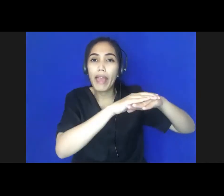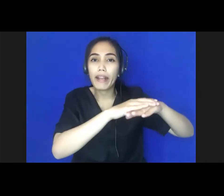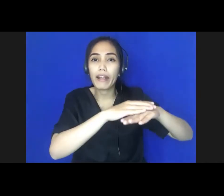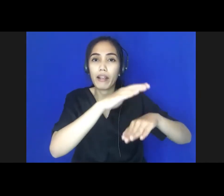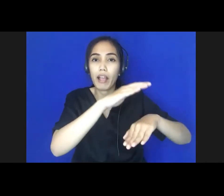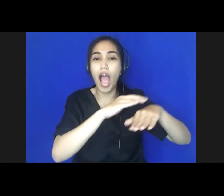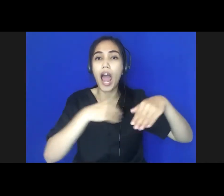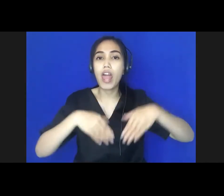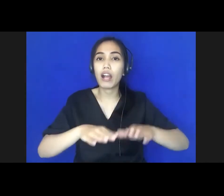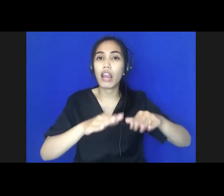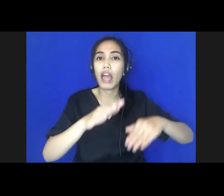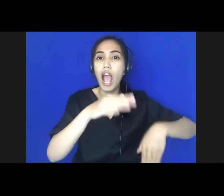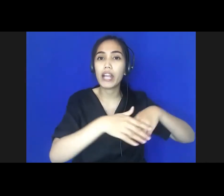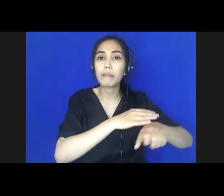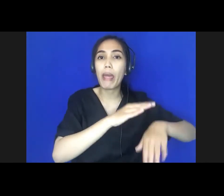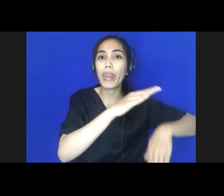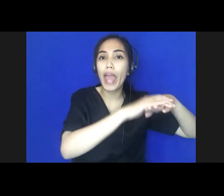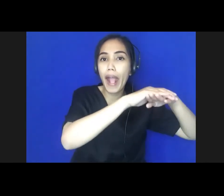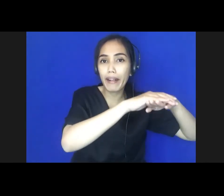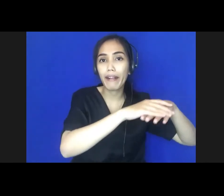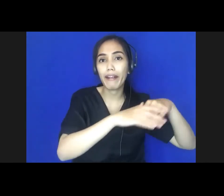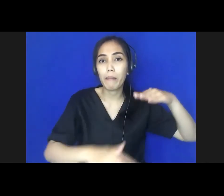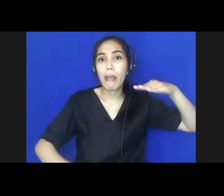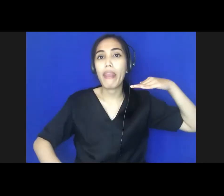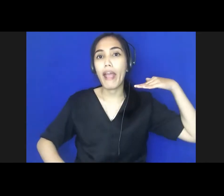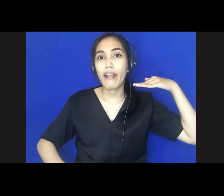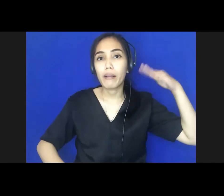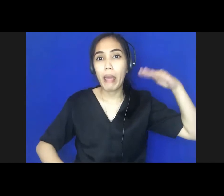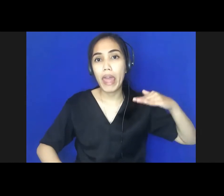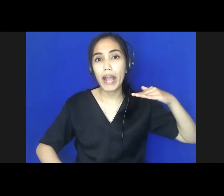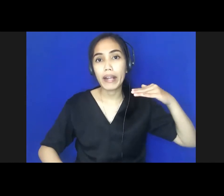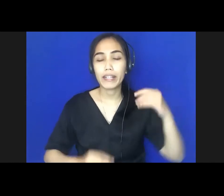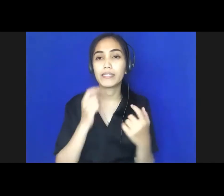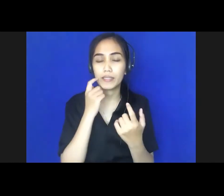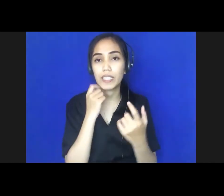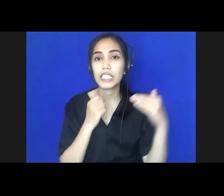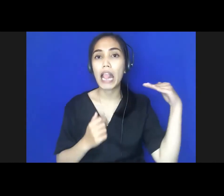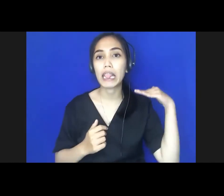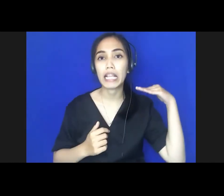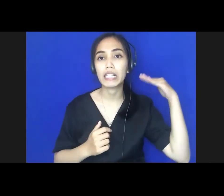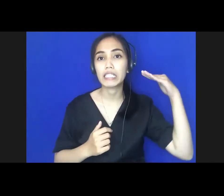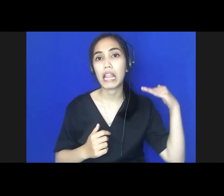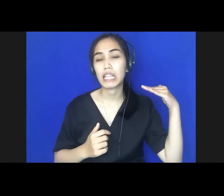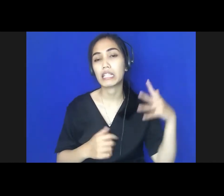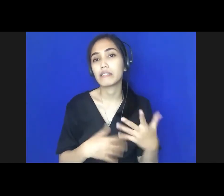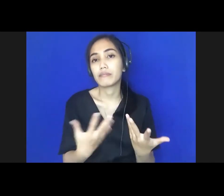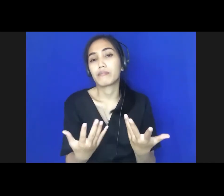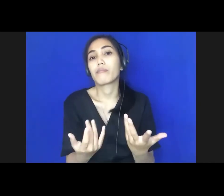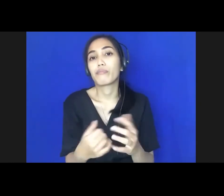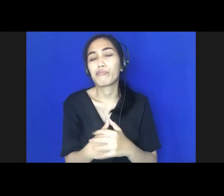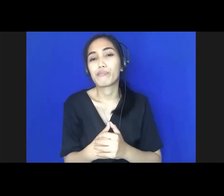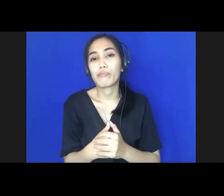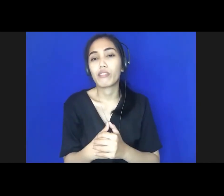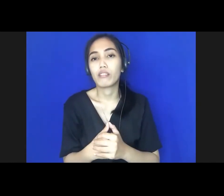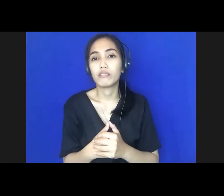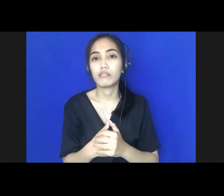tentunya, sehingga tentunya jarak kelahiran inilah juga yang akan menjadi faktor penentu apakah anak-anak itu akan menjadi sehat atau tidak ya.